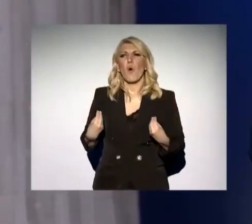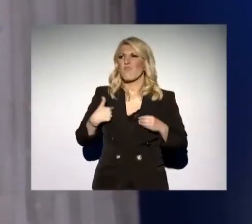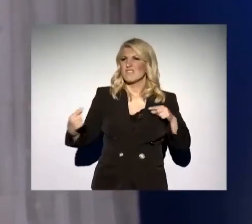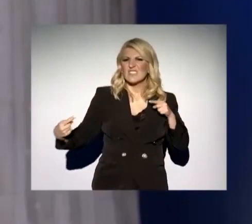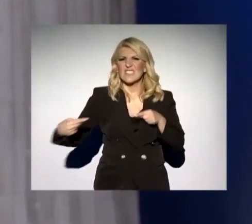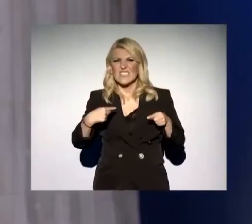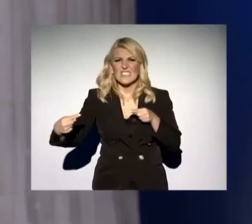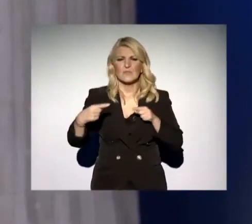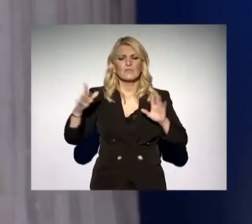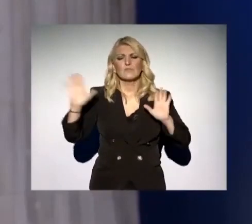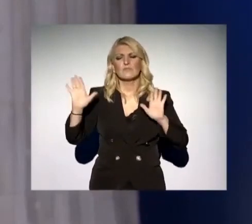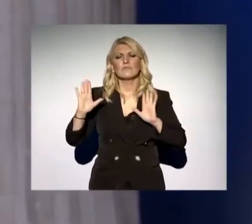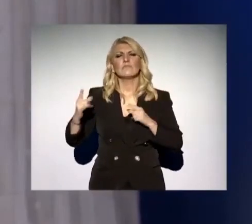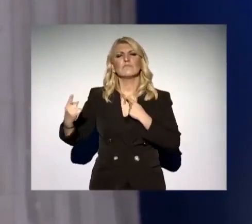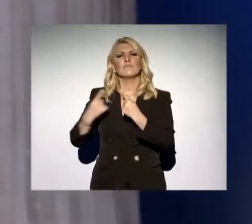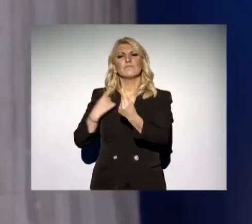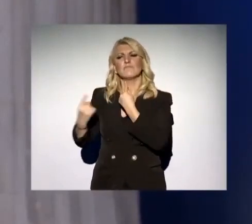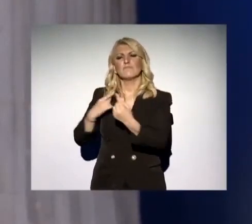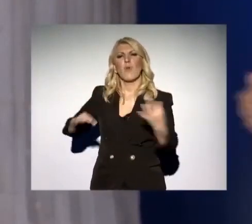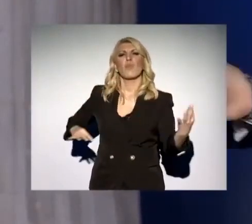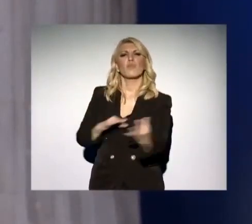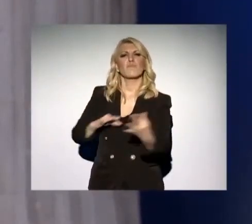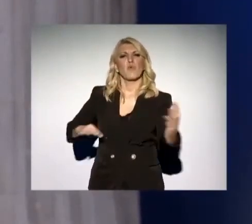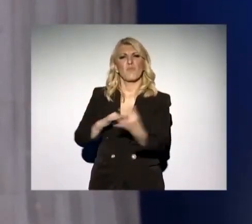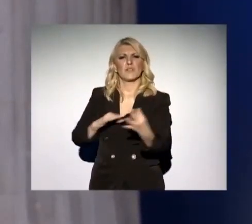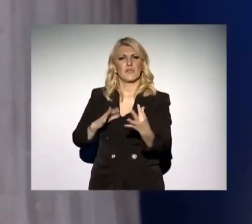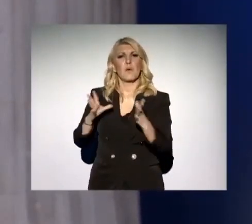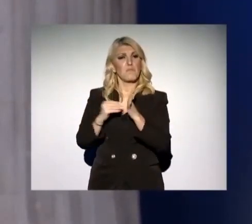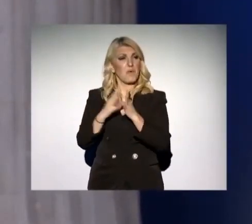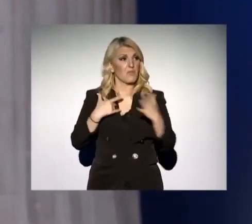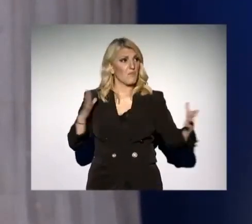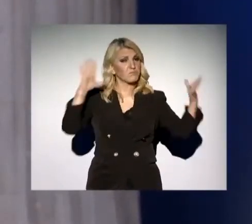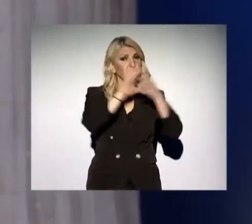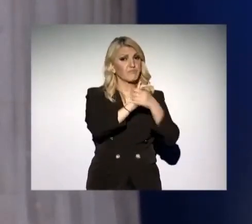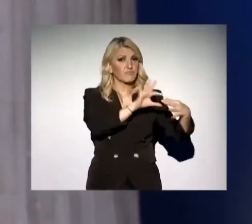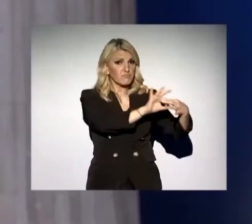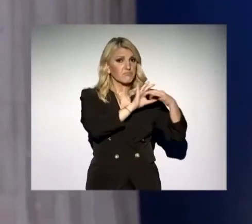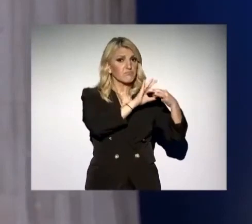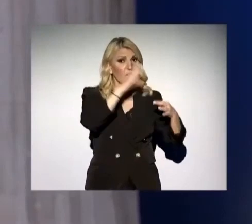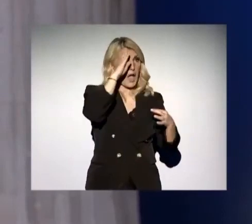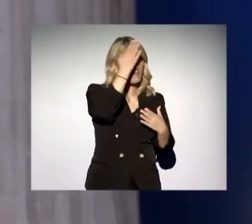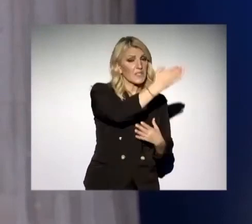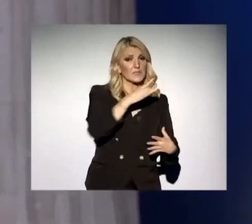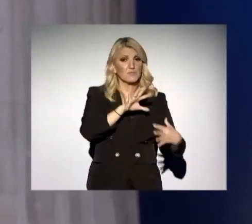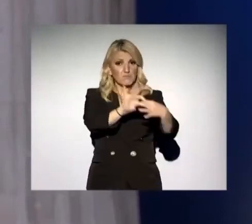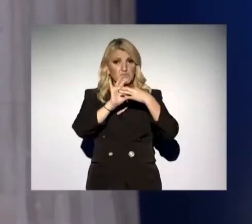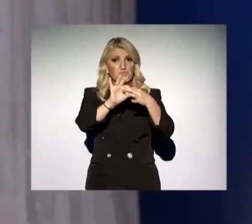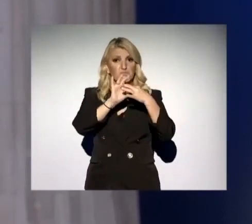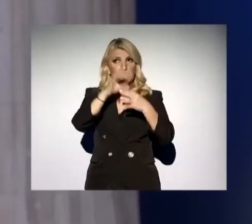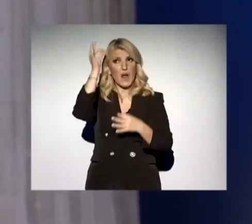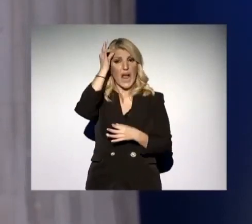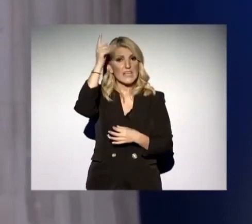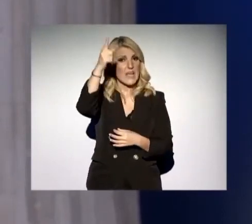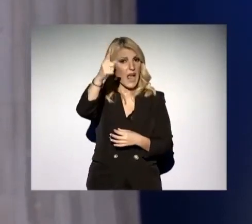στρατηγικές συμμαχίες με ισχυρές χώρες όπως οι Ηνωμένες Πολιτείες, η Γαλλία, διαμορφώνει καθοριστικές